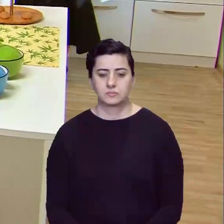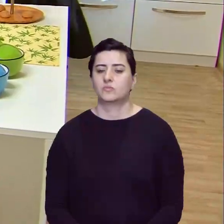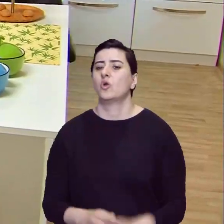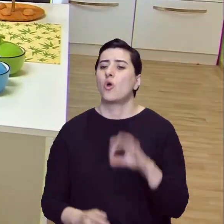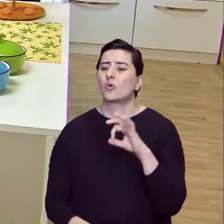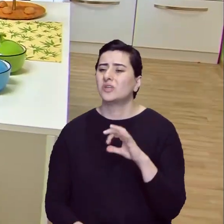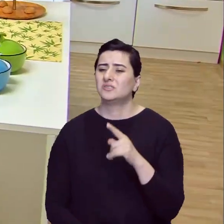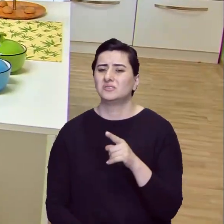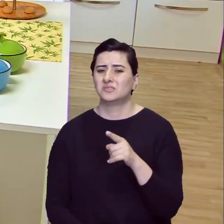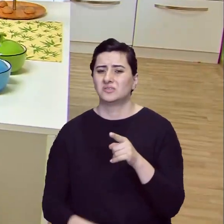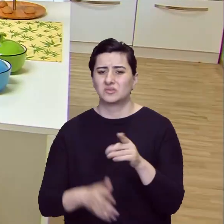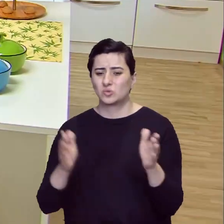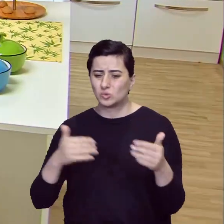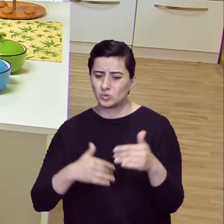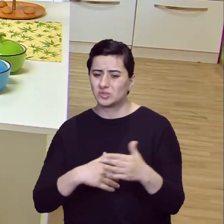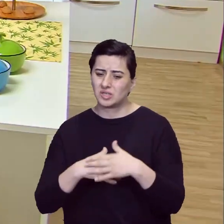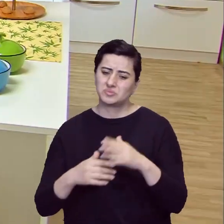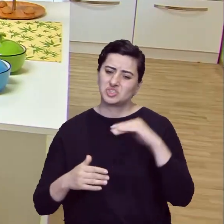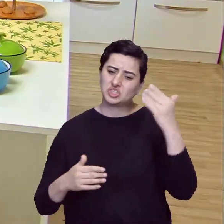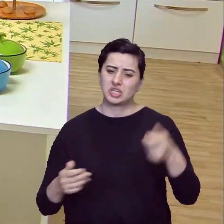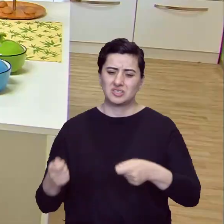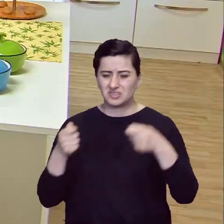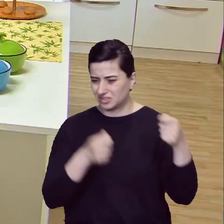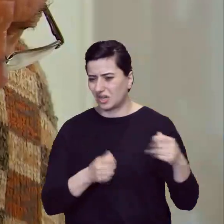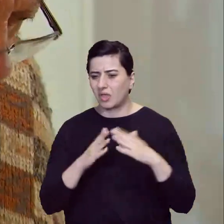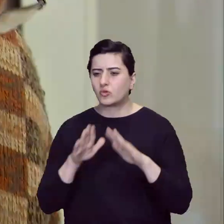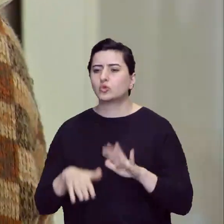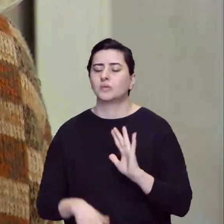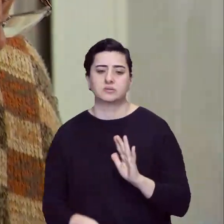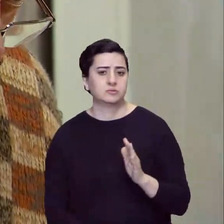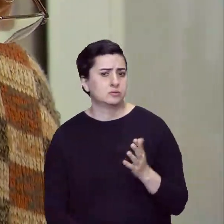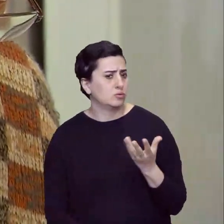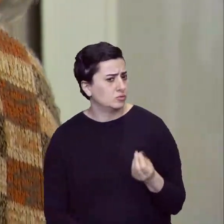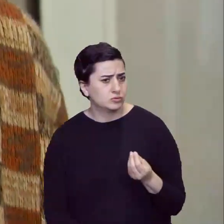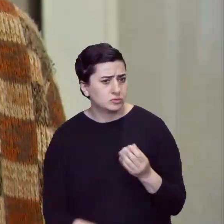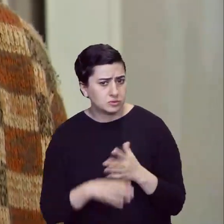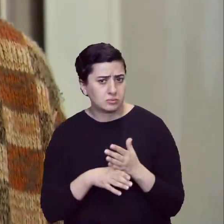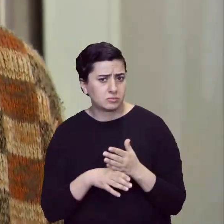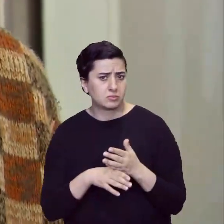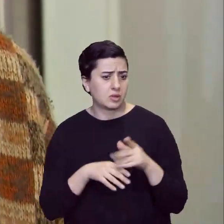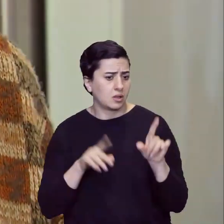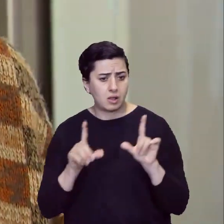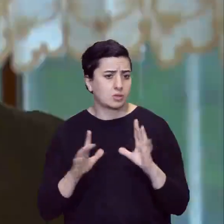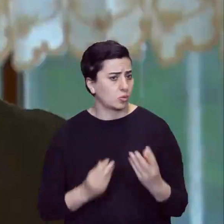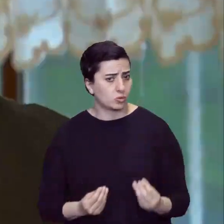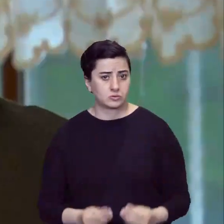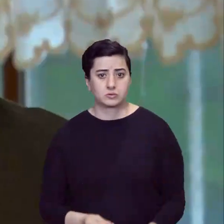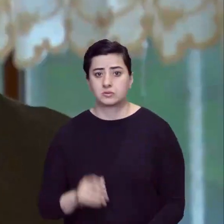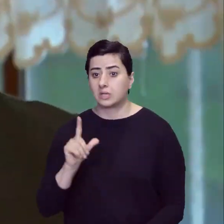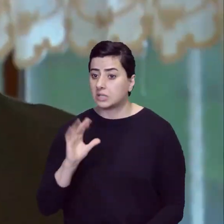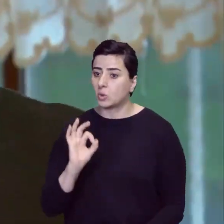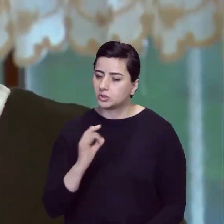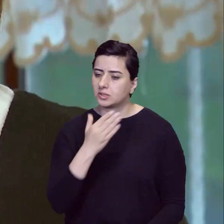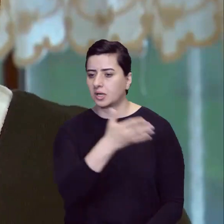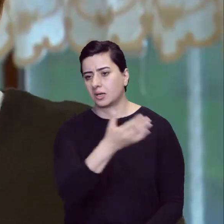Ökeş, şu kolileri dışarı çıkarıver, evde durmasın. Ya dursaydı bir hediye, nasıl olsa lazım olacak. Lazım